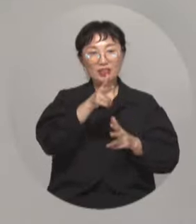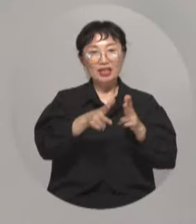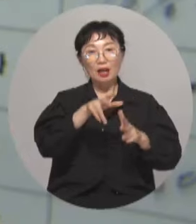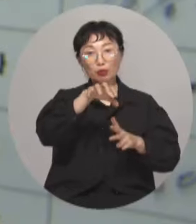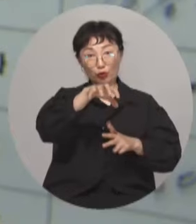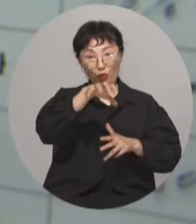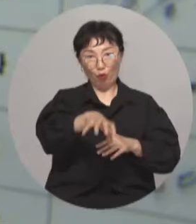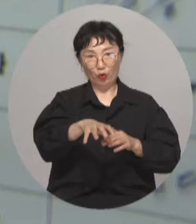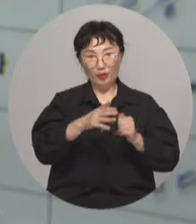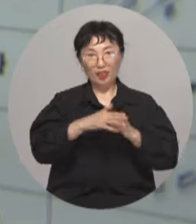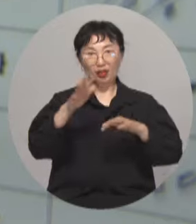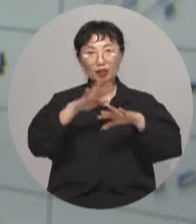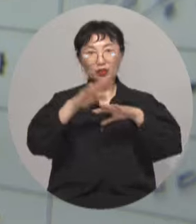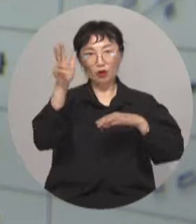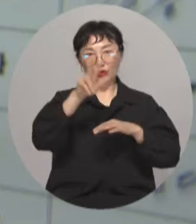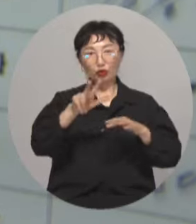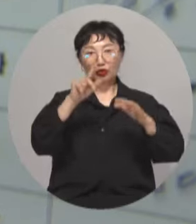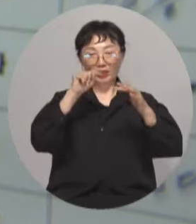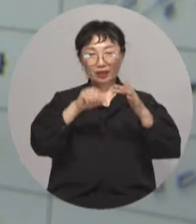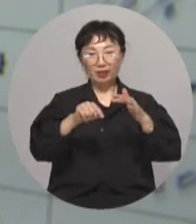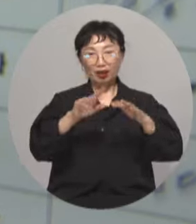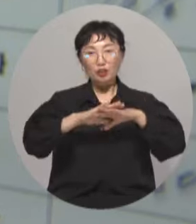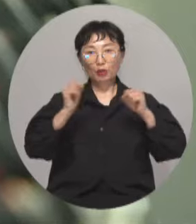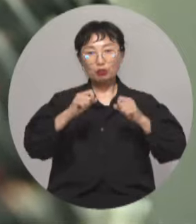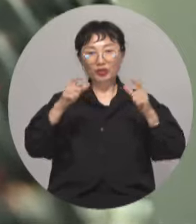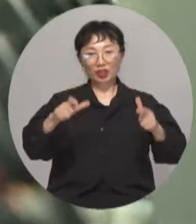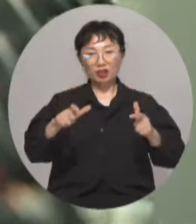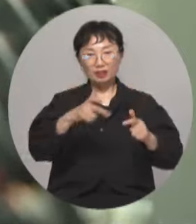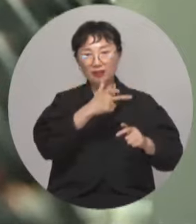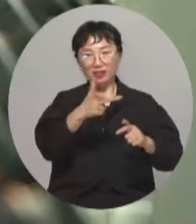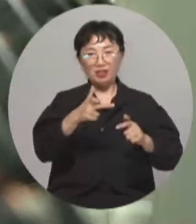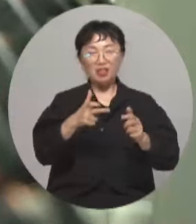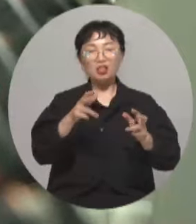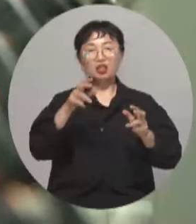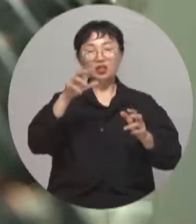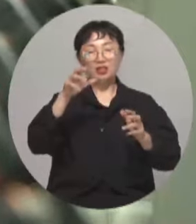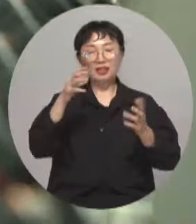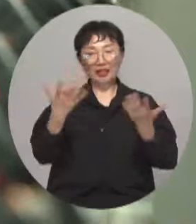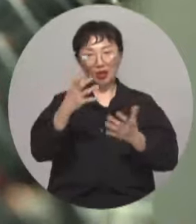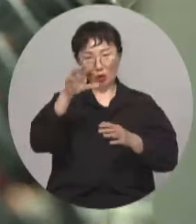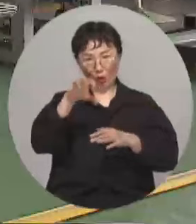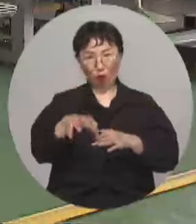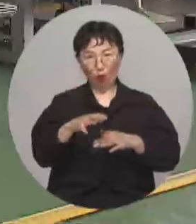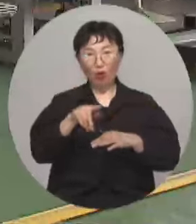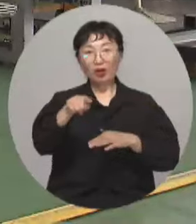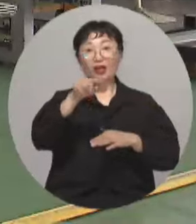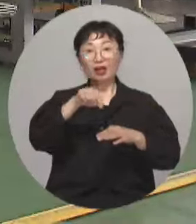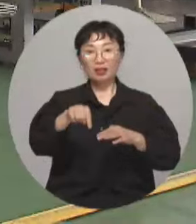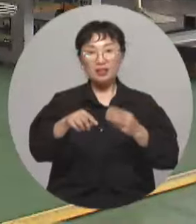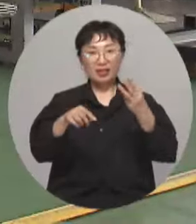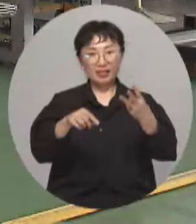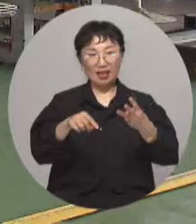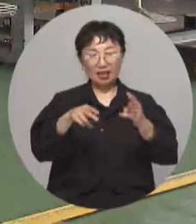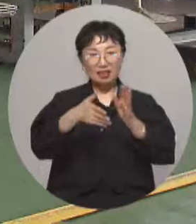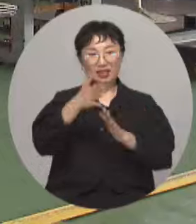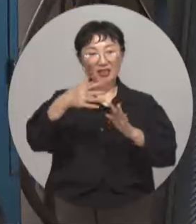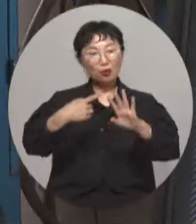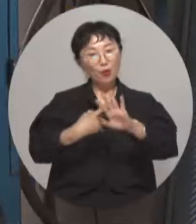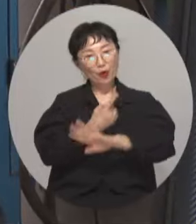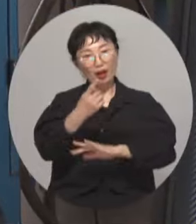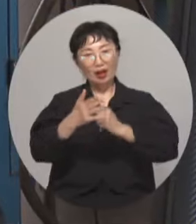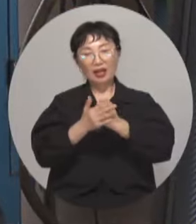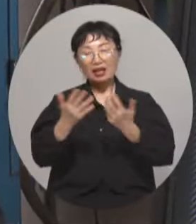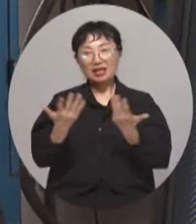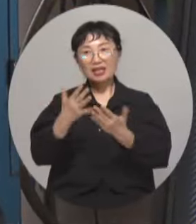등이 전북에서는 일자리가 많은 대규모 산단 있니다 그런데 도에서도 이들 세개 시 지역을 제외하면